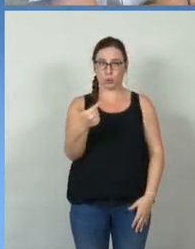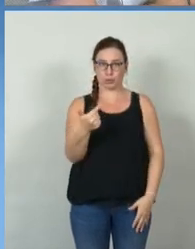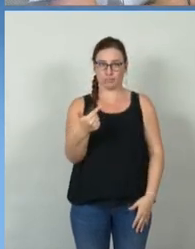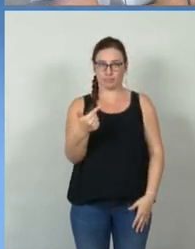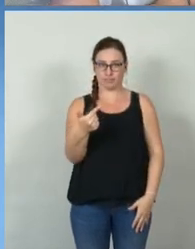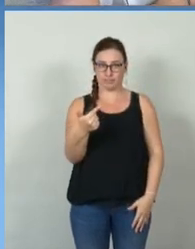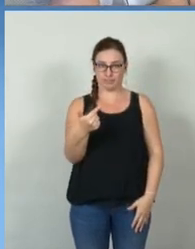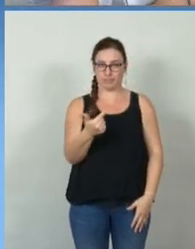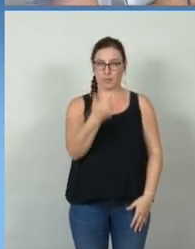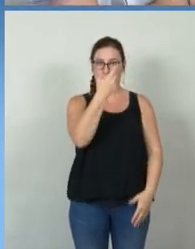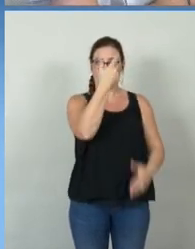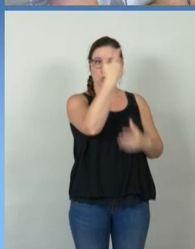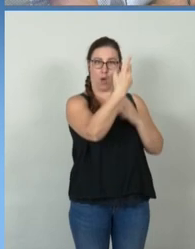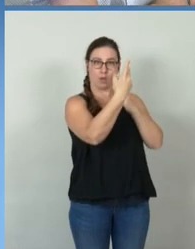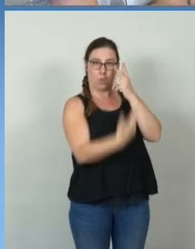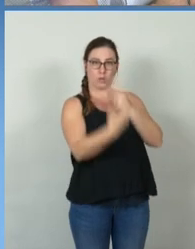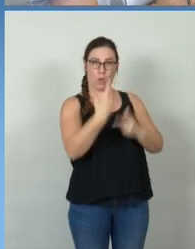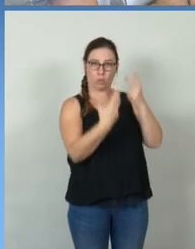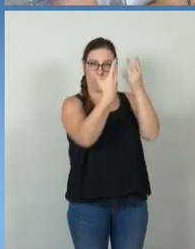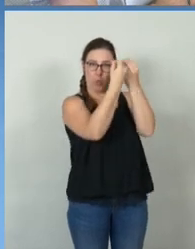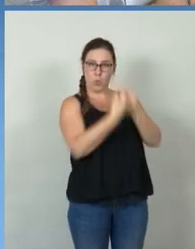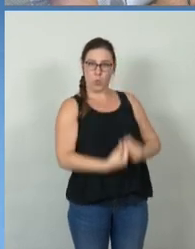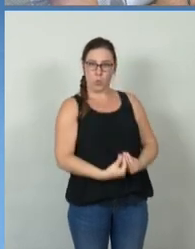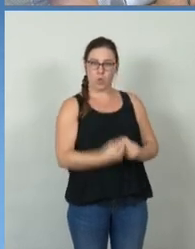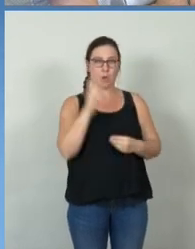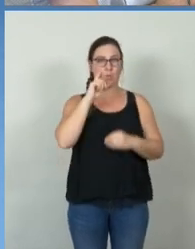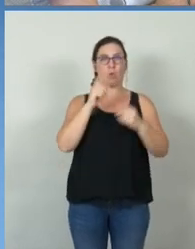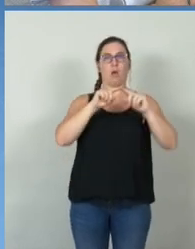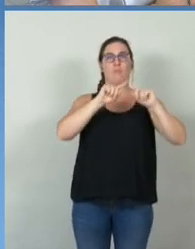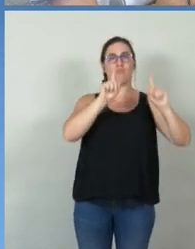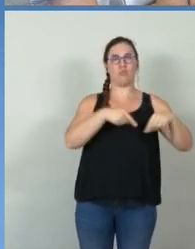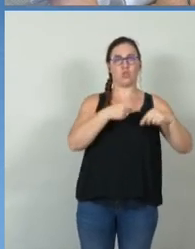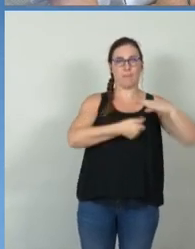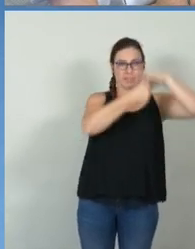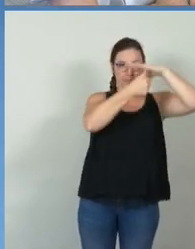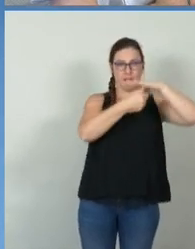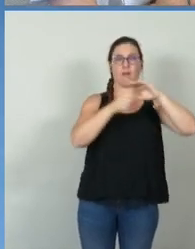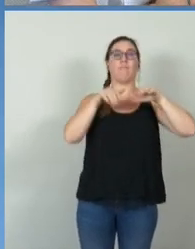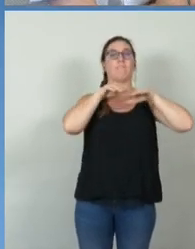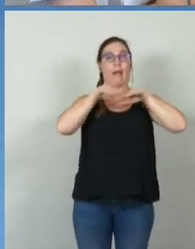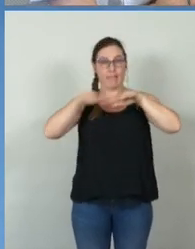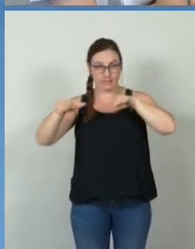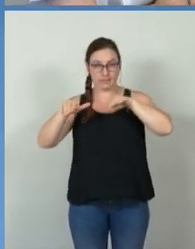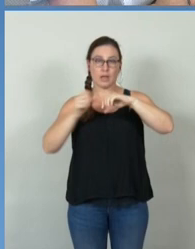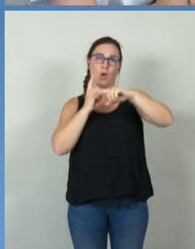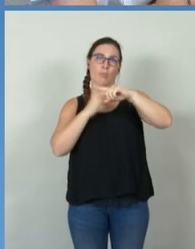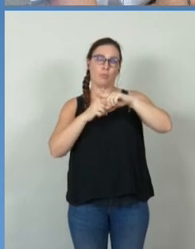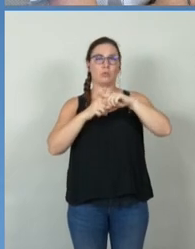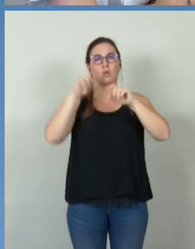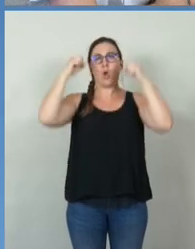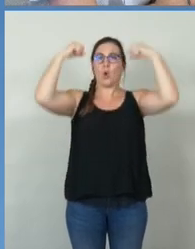3 puisque nous avons le budget principal les budgets annexes et puis la régie